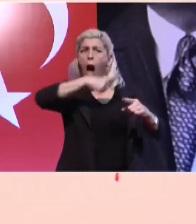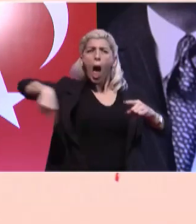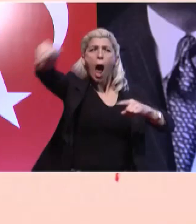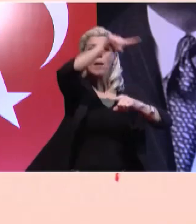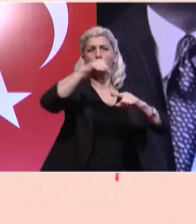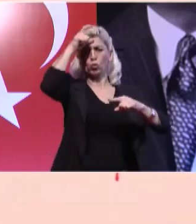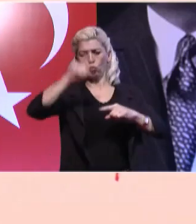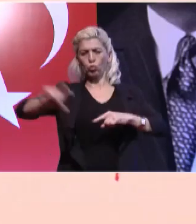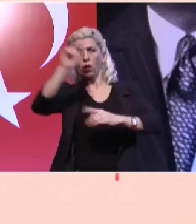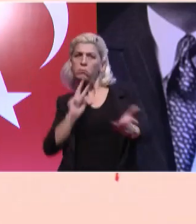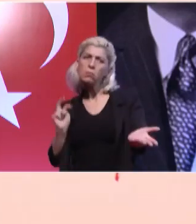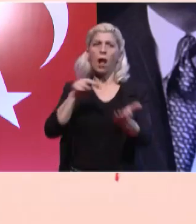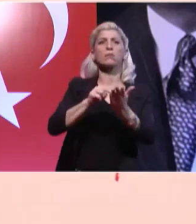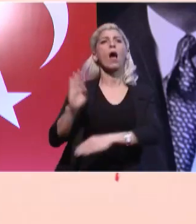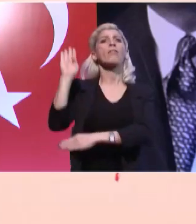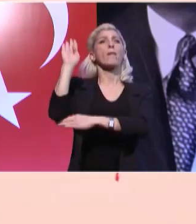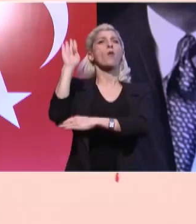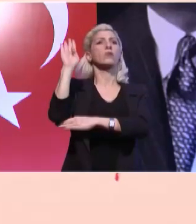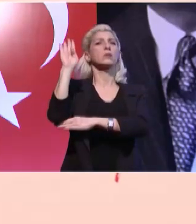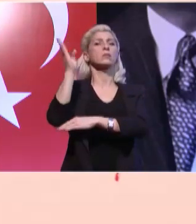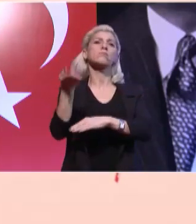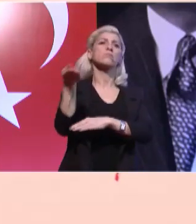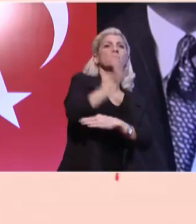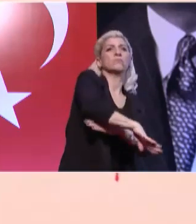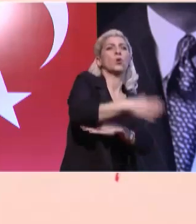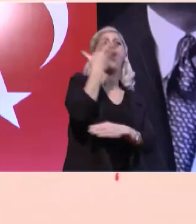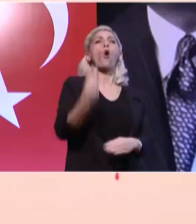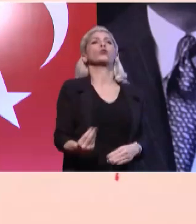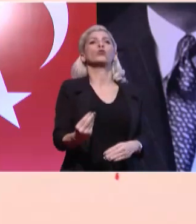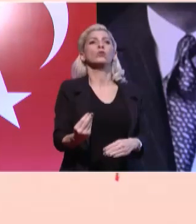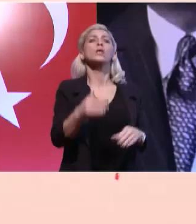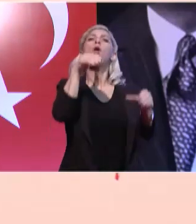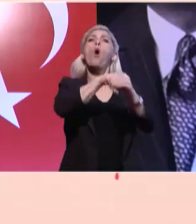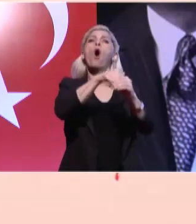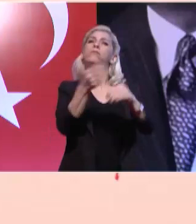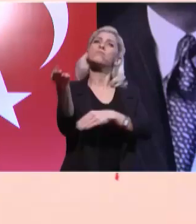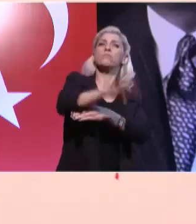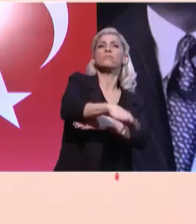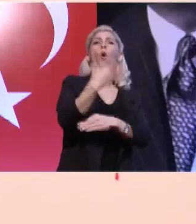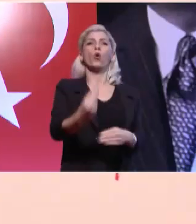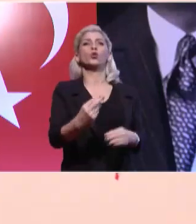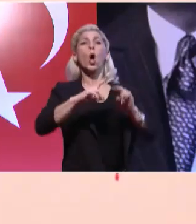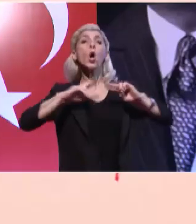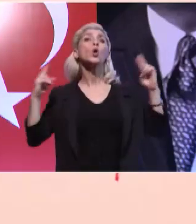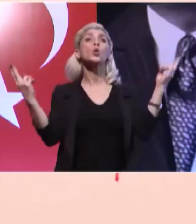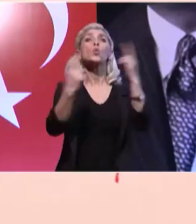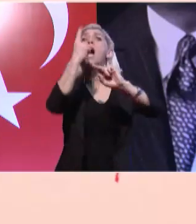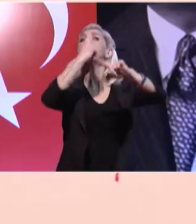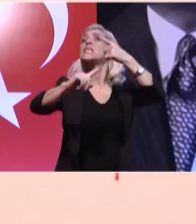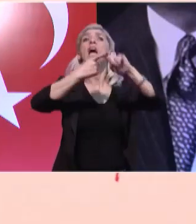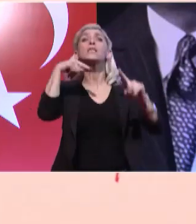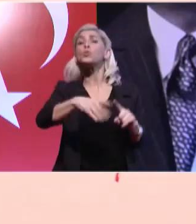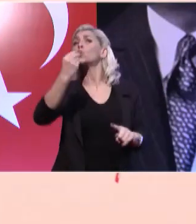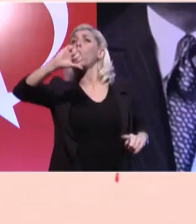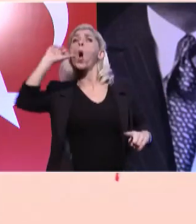tercihini demokrasiden yana koydu. Ve diktatörü sandıkta yendi. Dünya siyaset tarihine bıraktığımız en